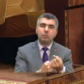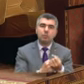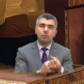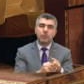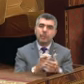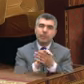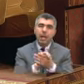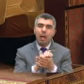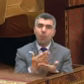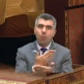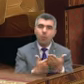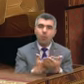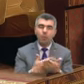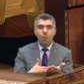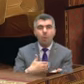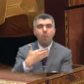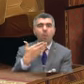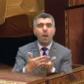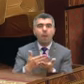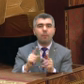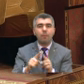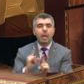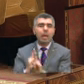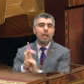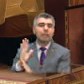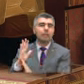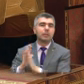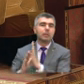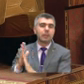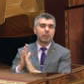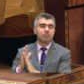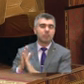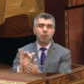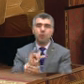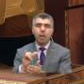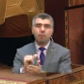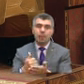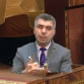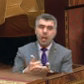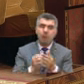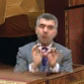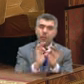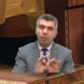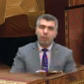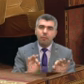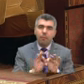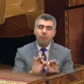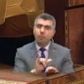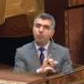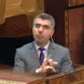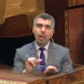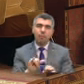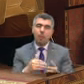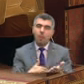التعاون والقطع مع المنظور الكلاسيكي للاقتصاد الاجتماعي الذي لا زالت تسيطر عليه الأنشطة المعيشية ذات